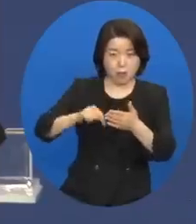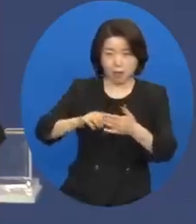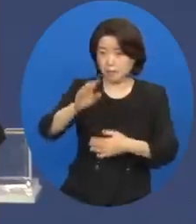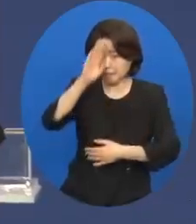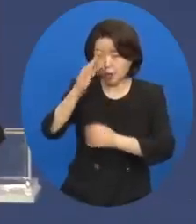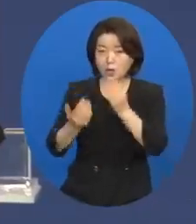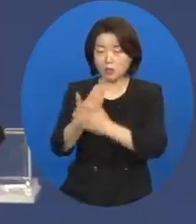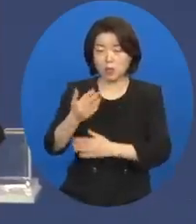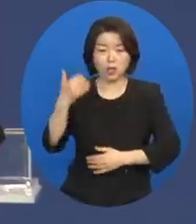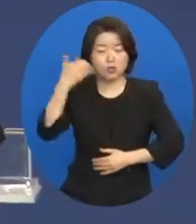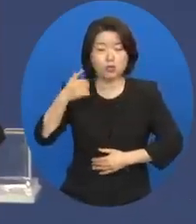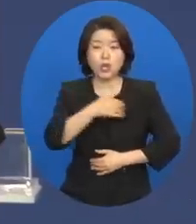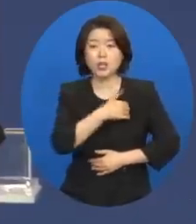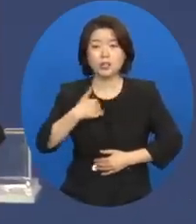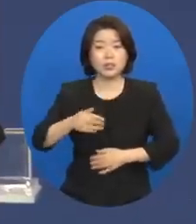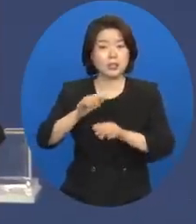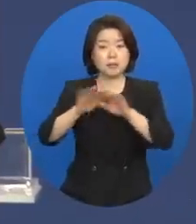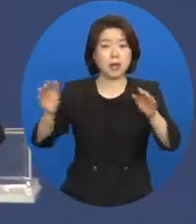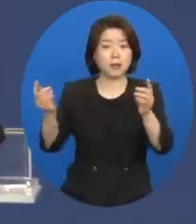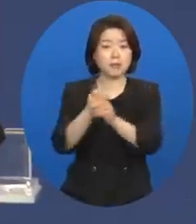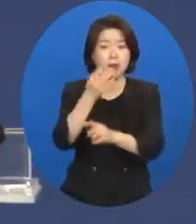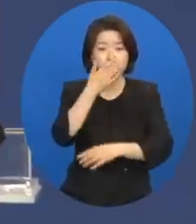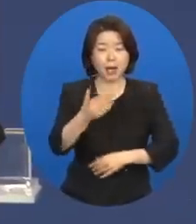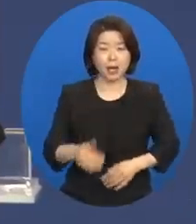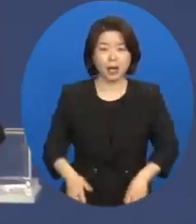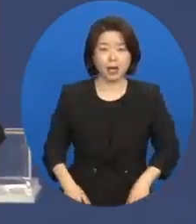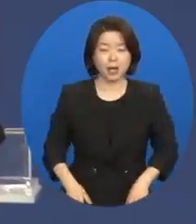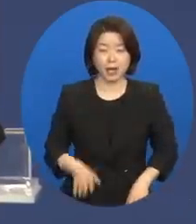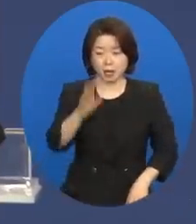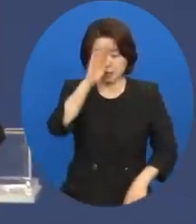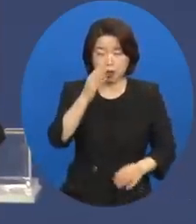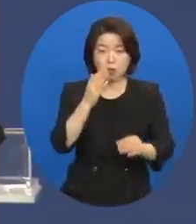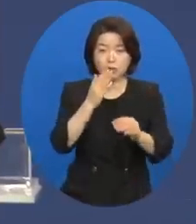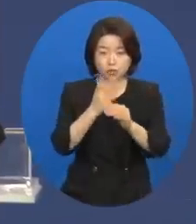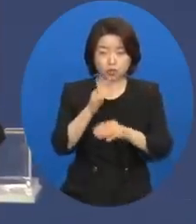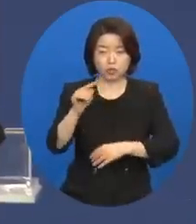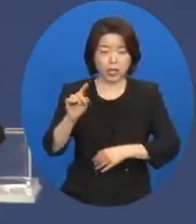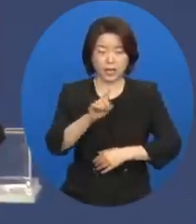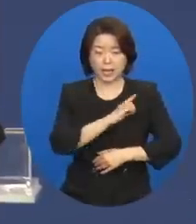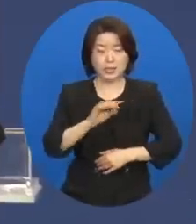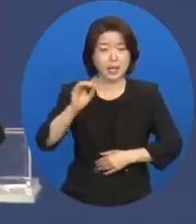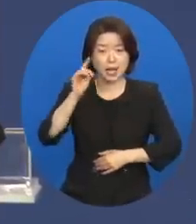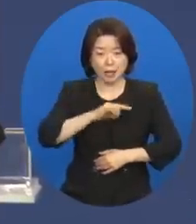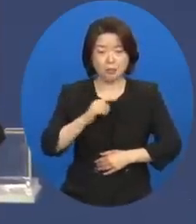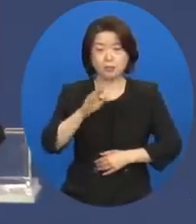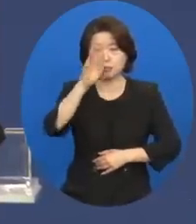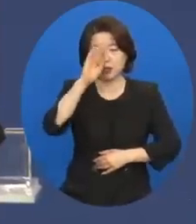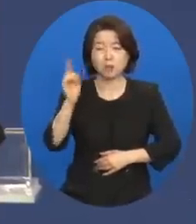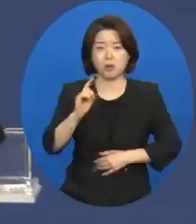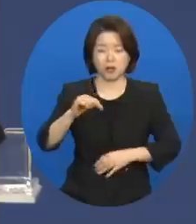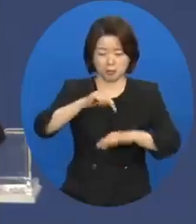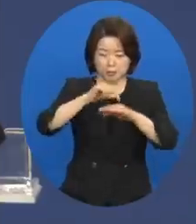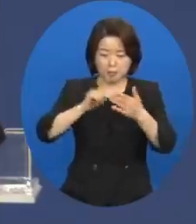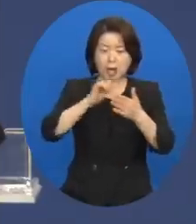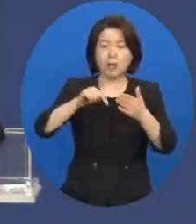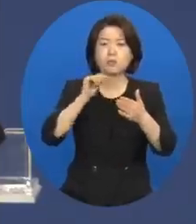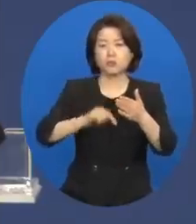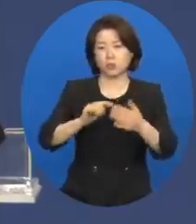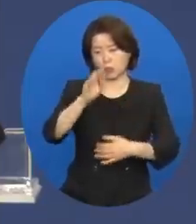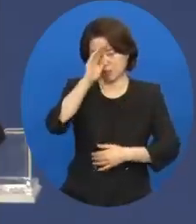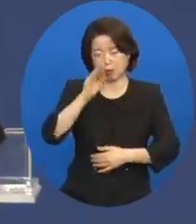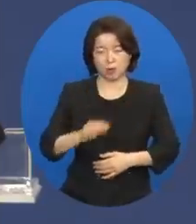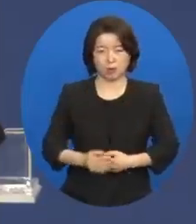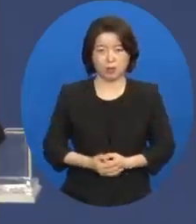누가 능히 이걸 고치겠냐. 그러니까 병 중에 가장 악한 병이 심령의 병이라는 거예요. 이건